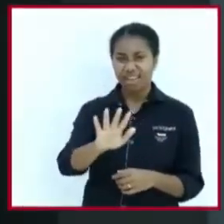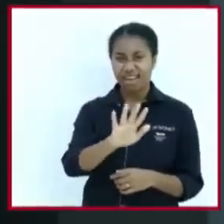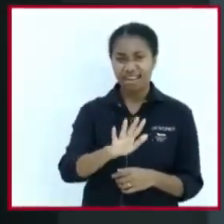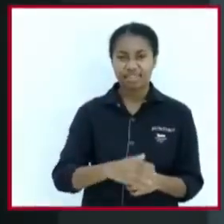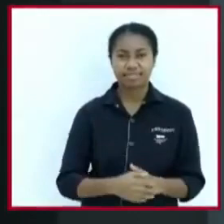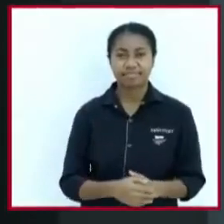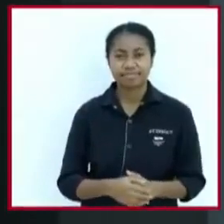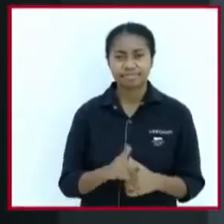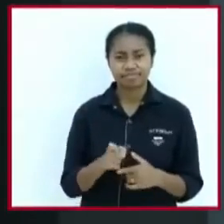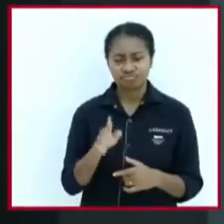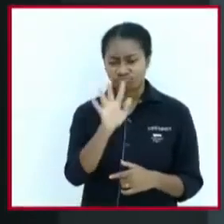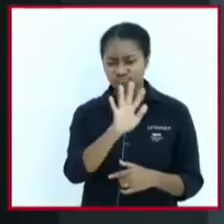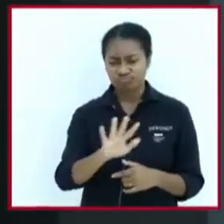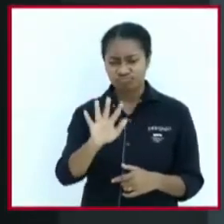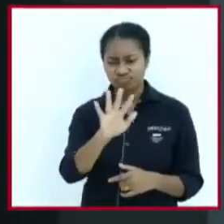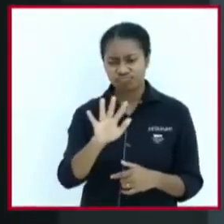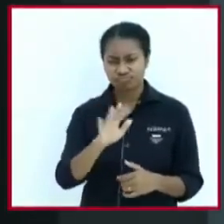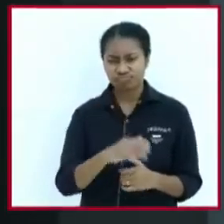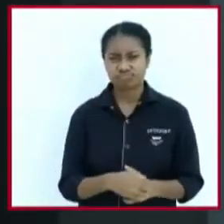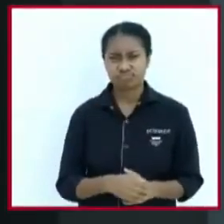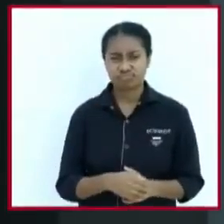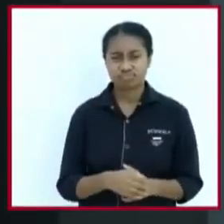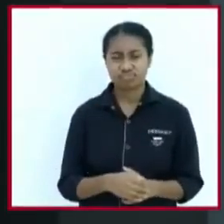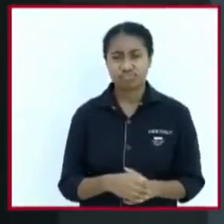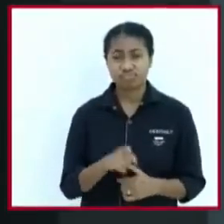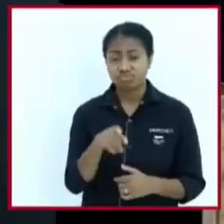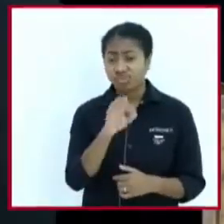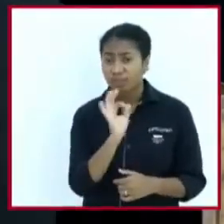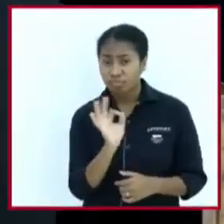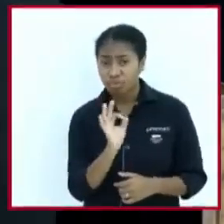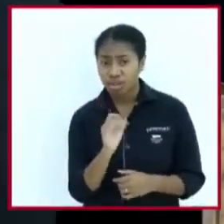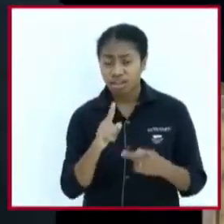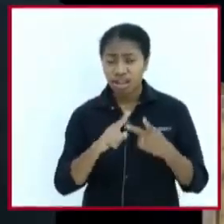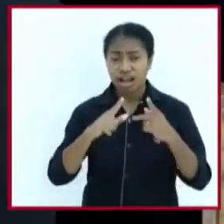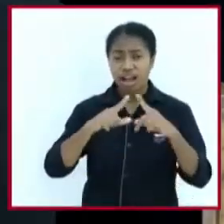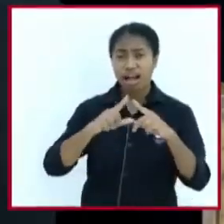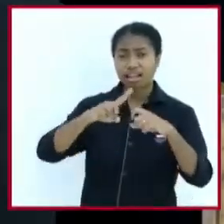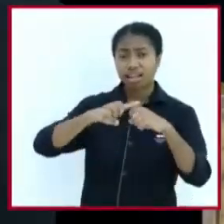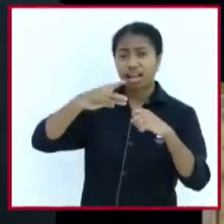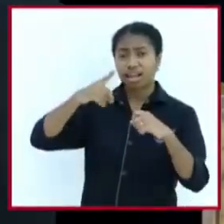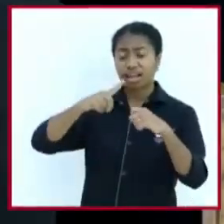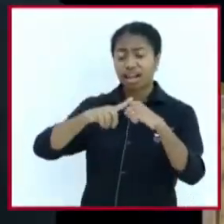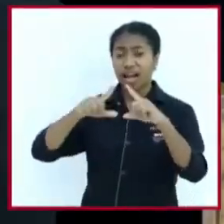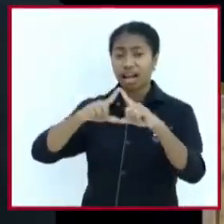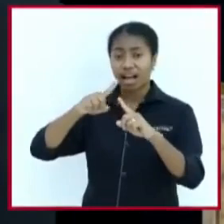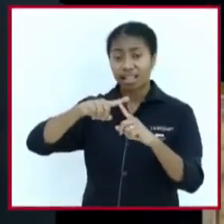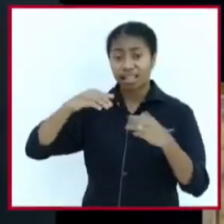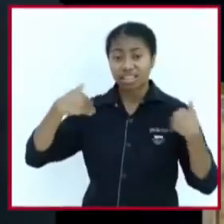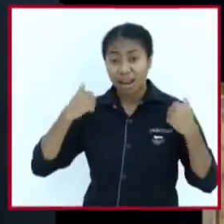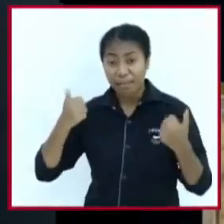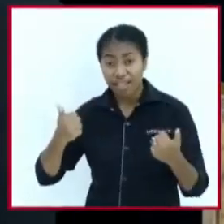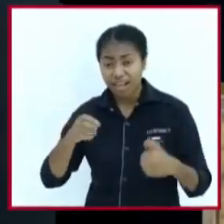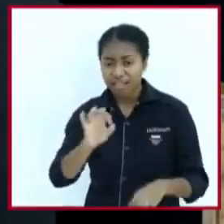hanya bayang-bayang tapi bukan hakikat keselamatan tidak